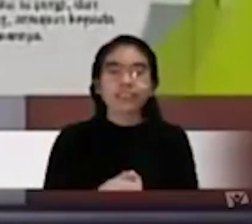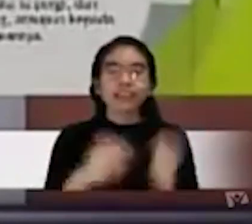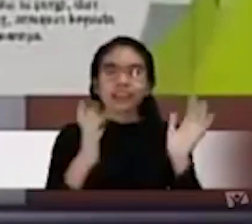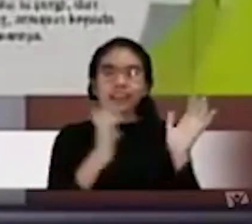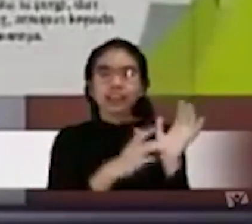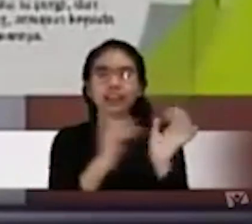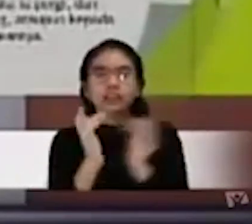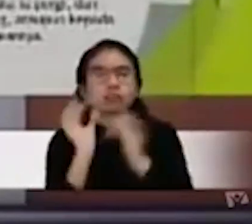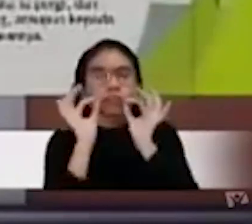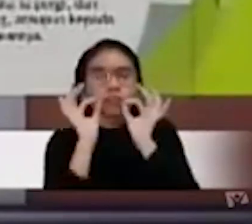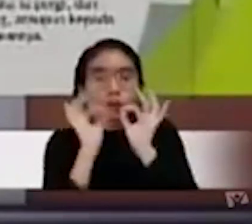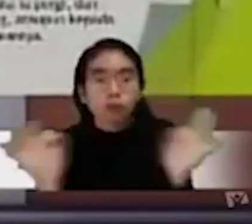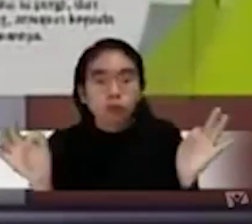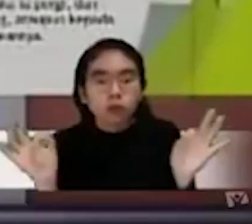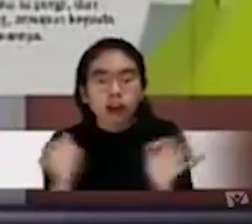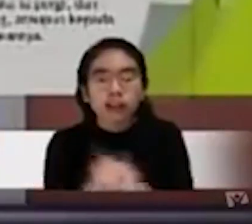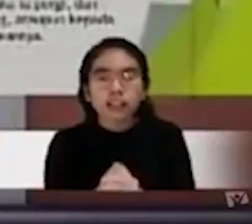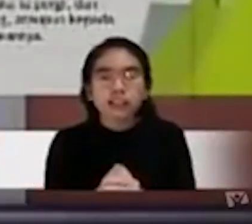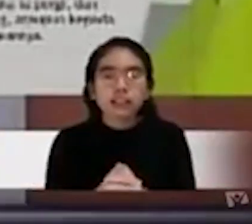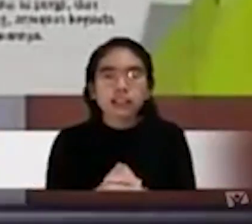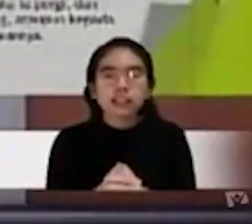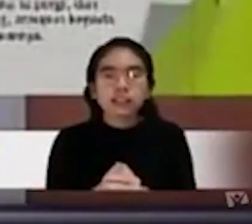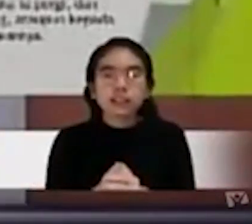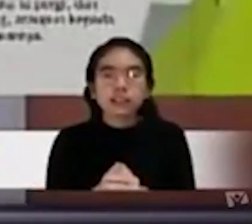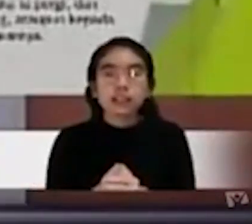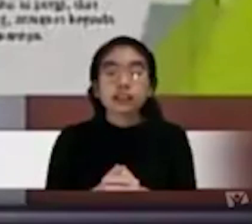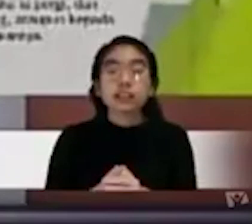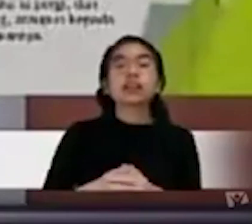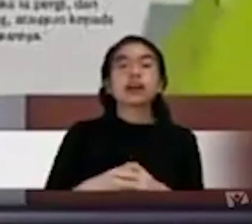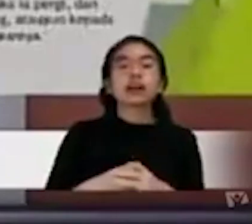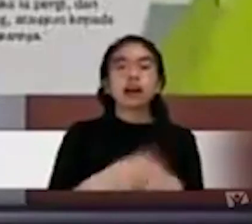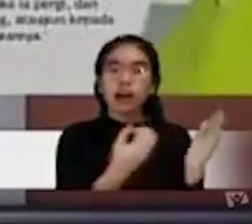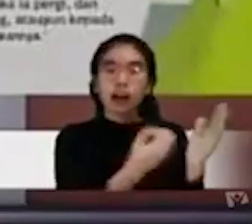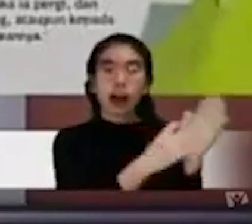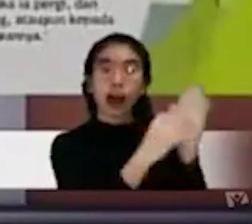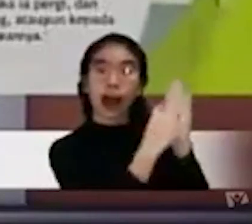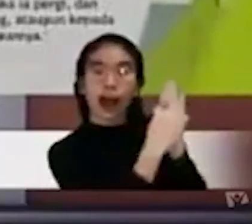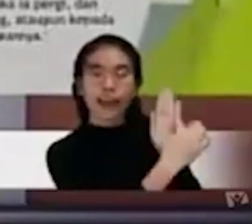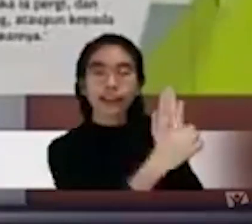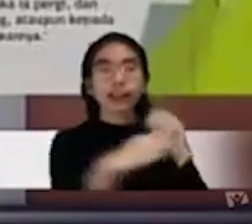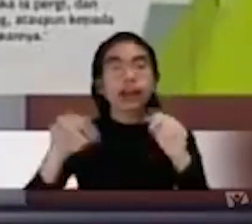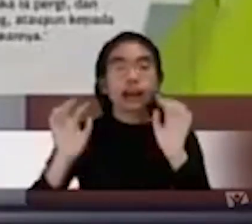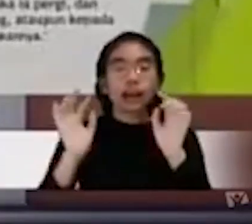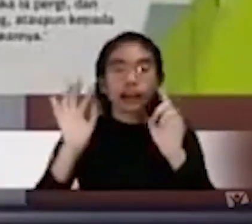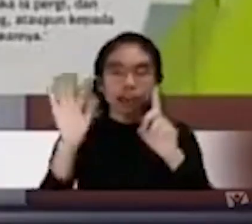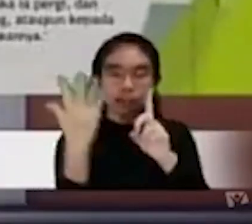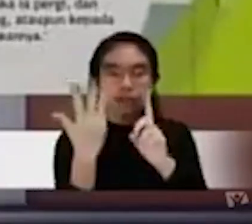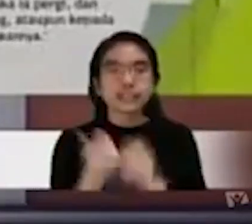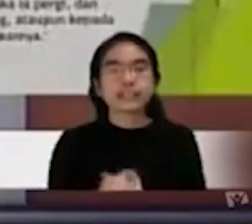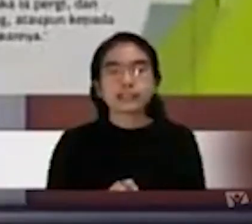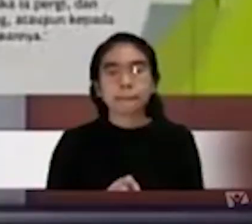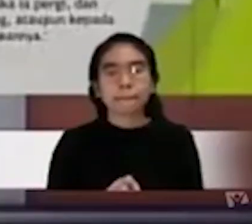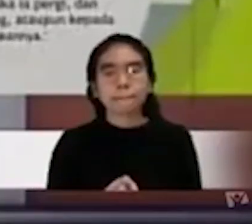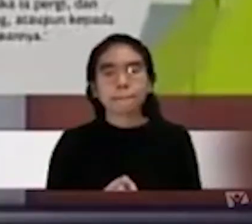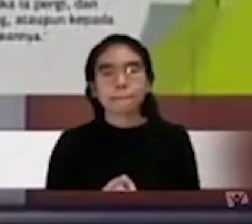mulai. Ketika Yesus masuk ke Kapernaum, datanglah seorang perwira mendapatkan dia. Dan memohon kepadanya,